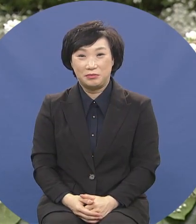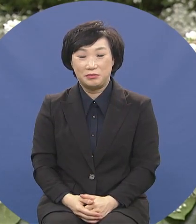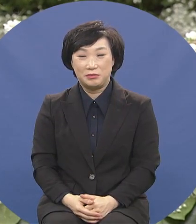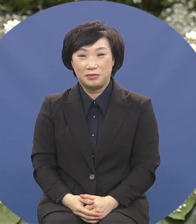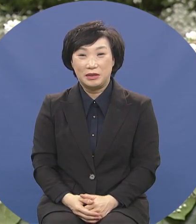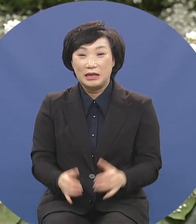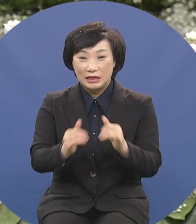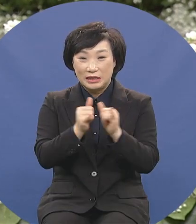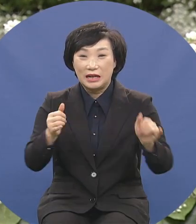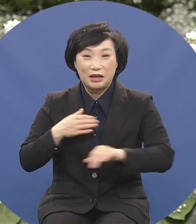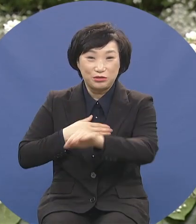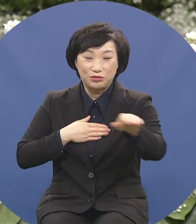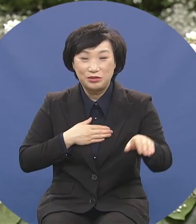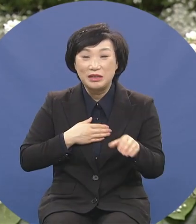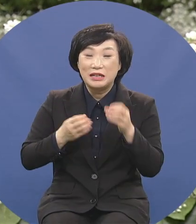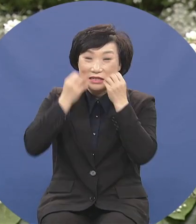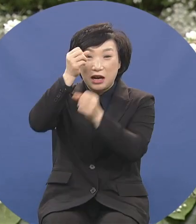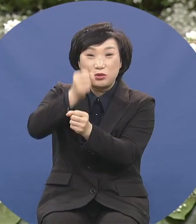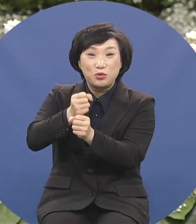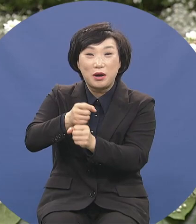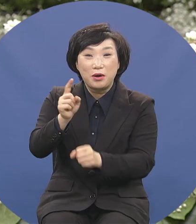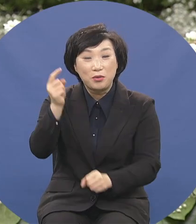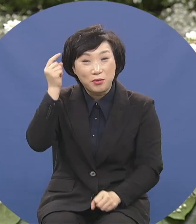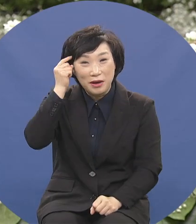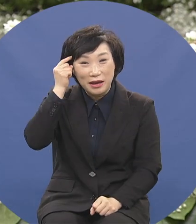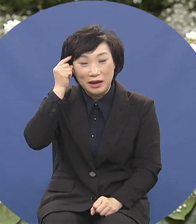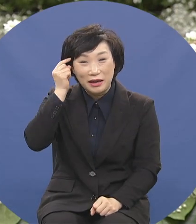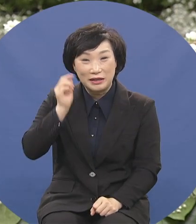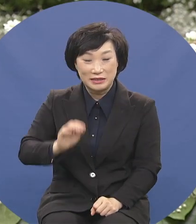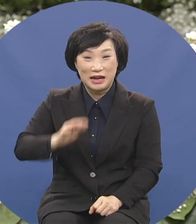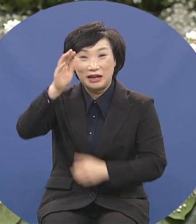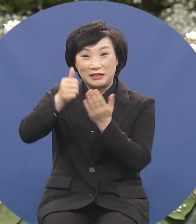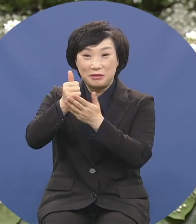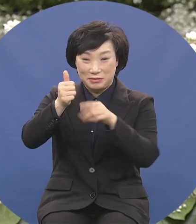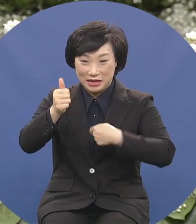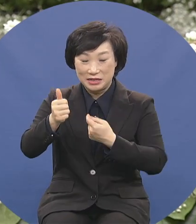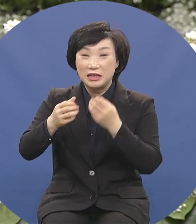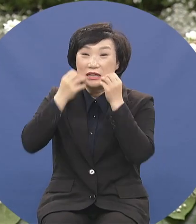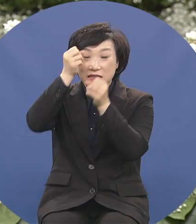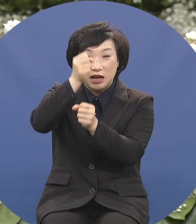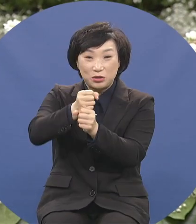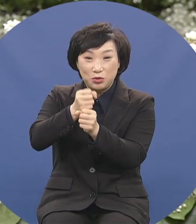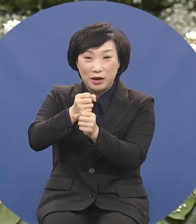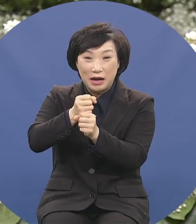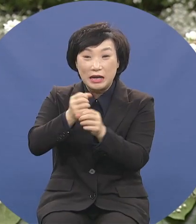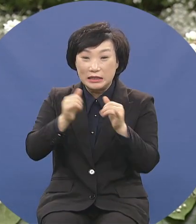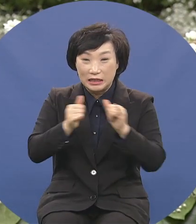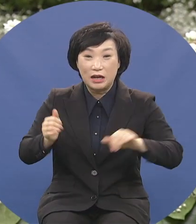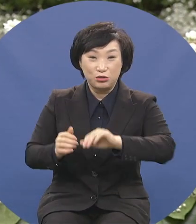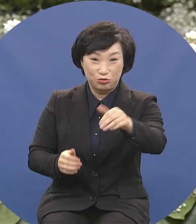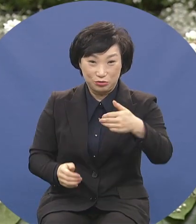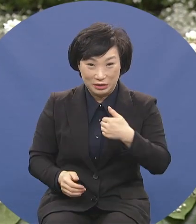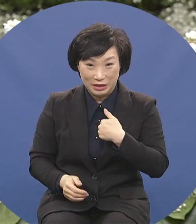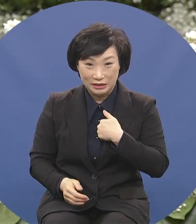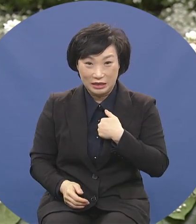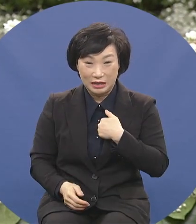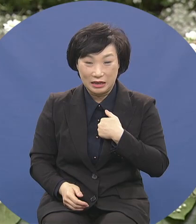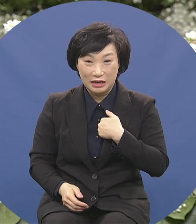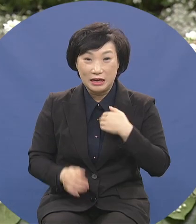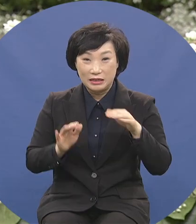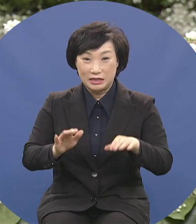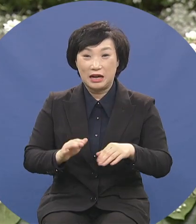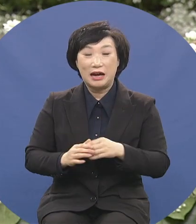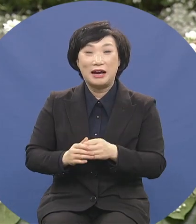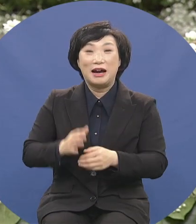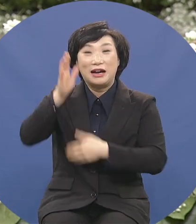하나님께서 인간을 창조하신 것도 하나님 자신이 창조한 인간들에게